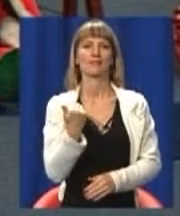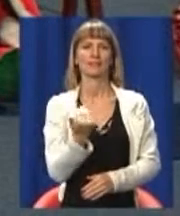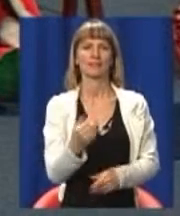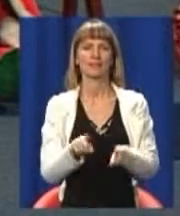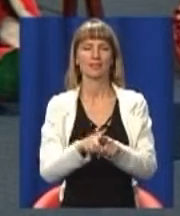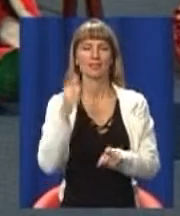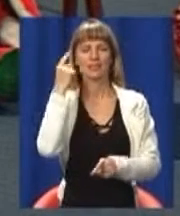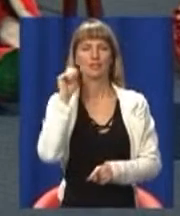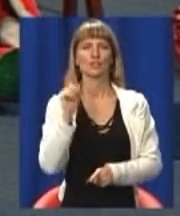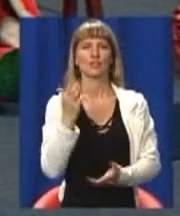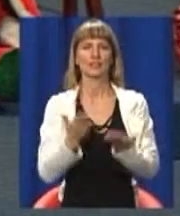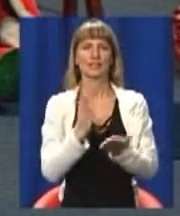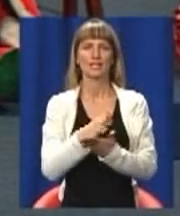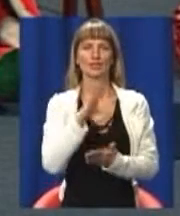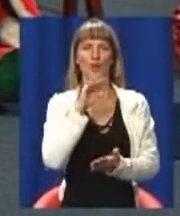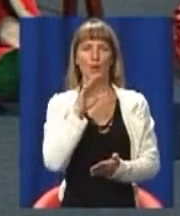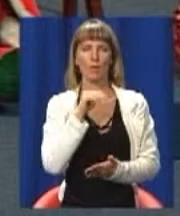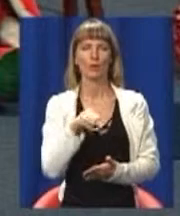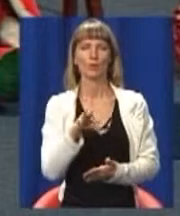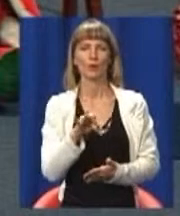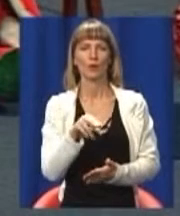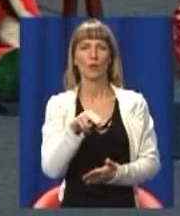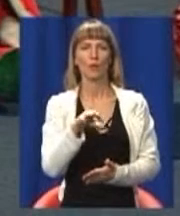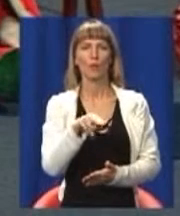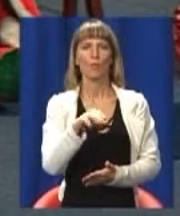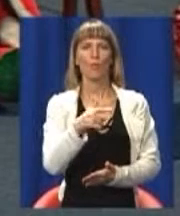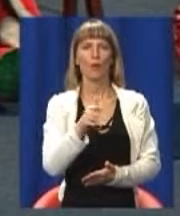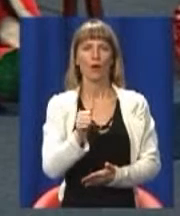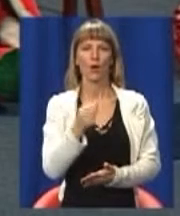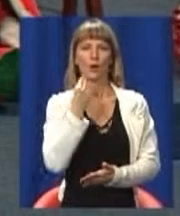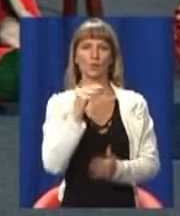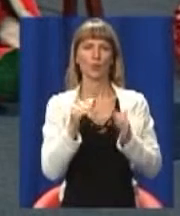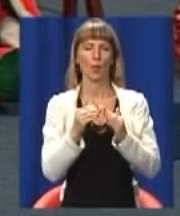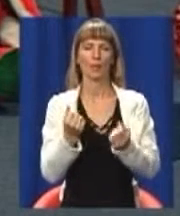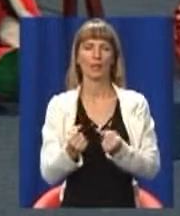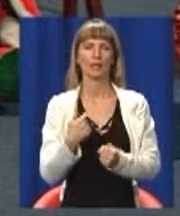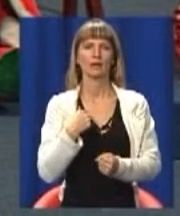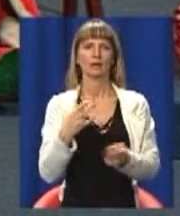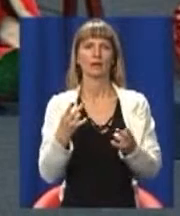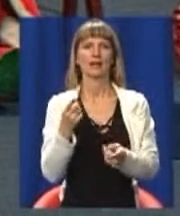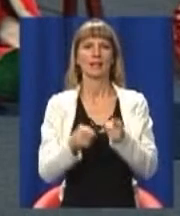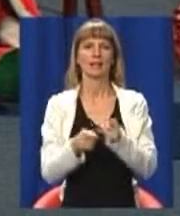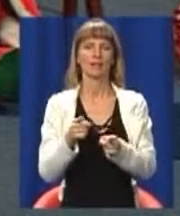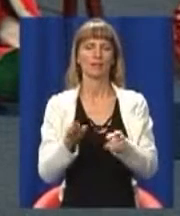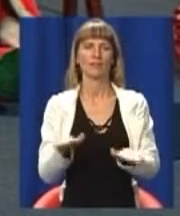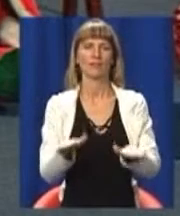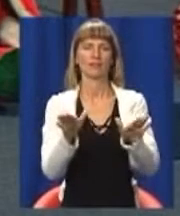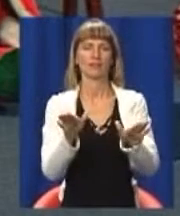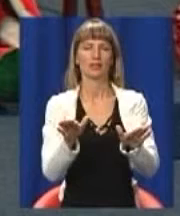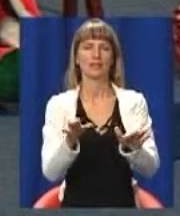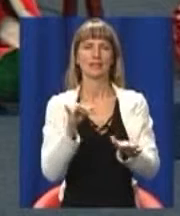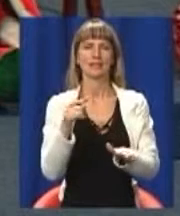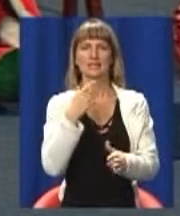також знаєте, зазвичай, якщо є собака, то ну, попугу краще не тримати. Тому що йому потрібно інколи вилітати ну, із